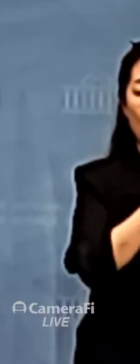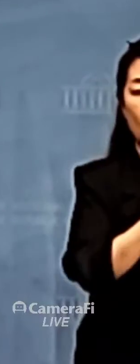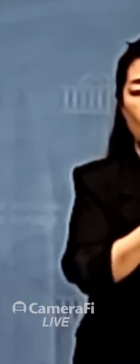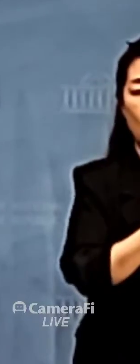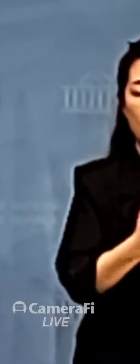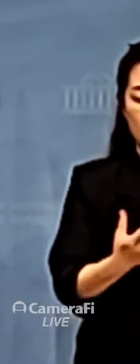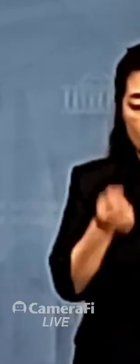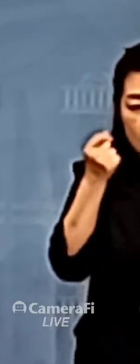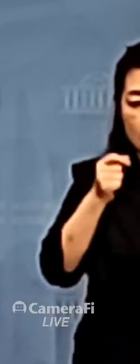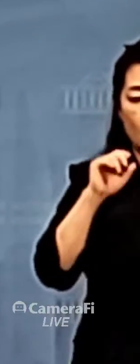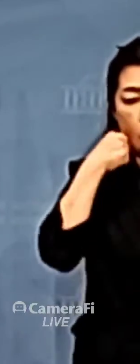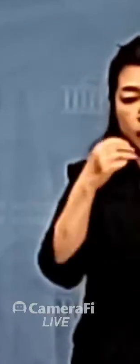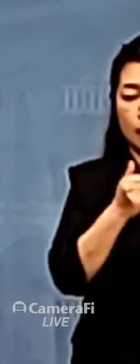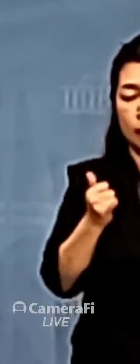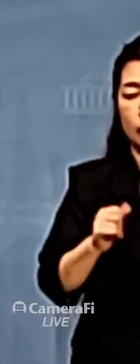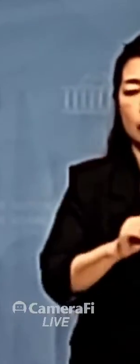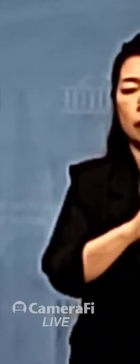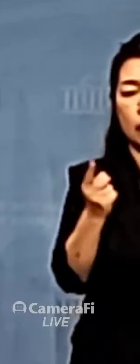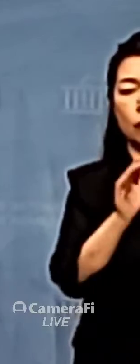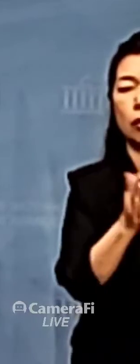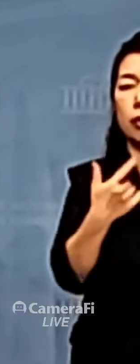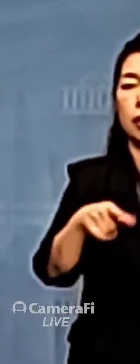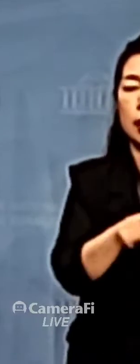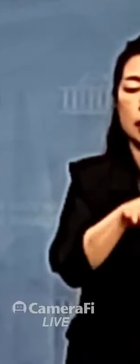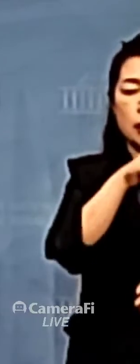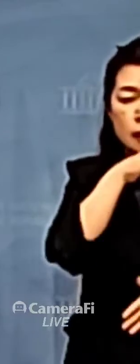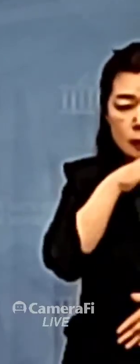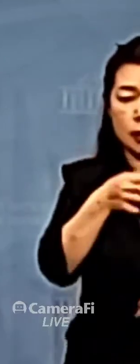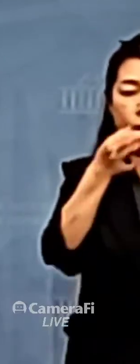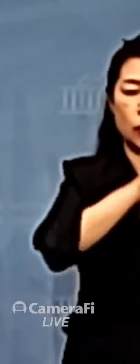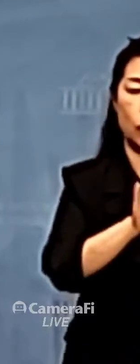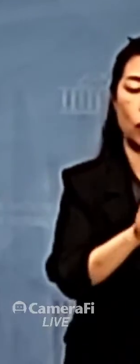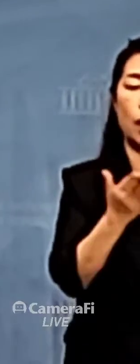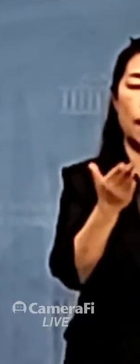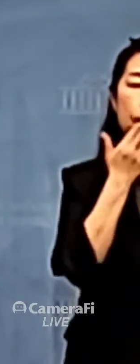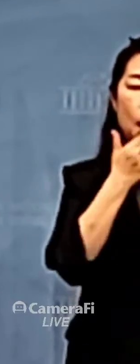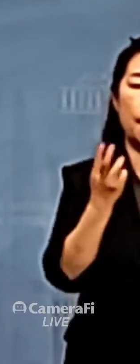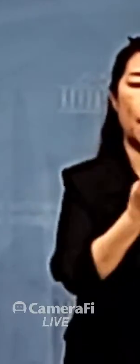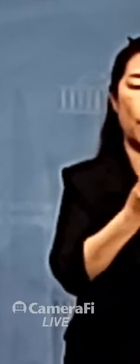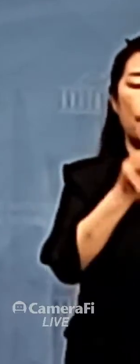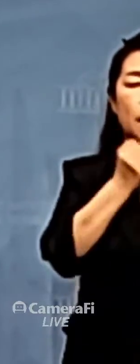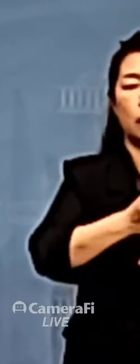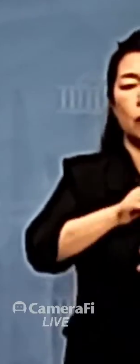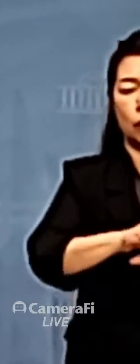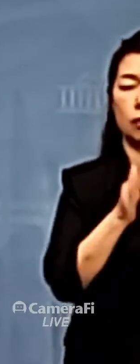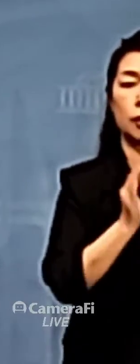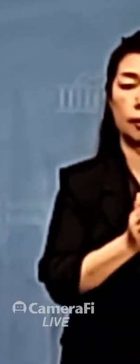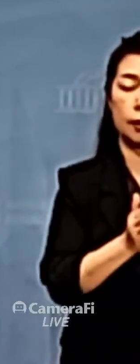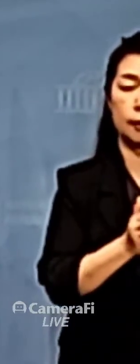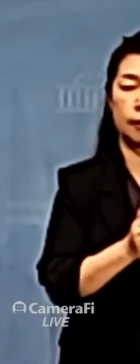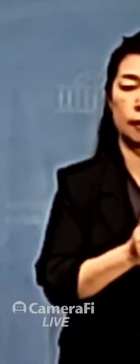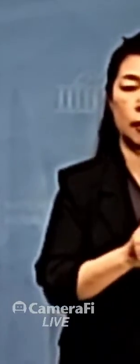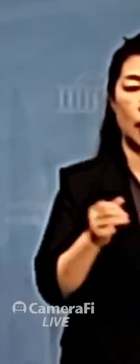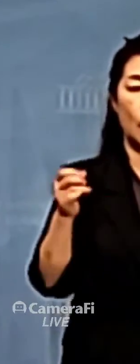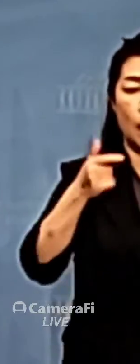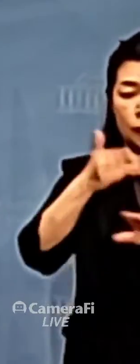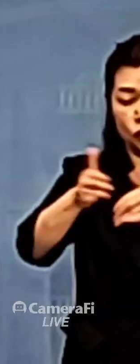취약점 민생 경제 회복의 실질적인 보낼 수 있는 대책을 마련하게 따라